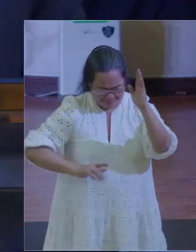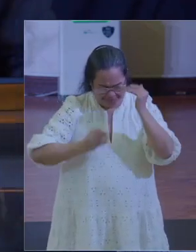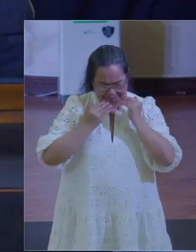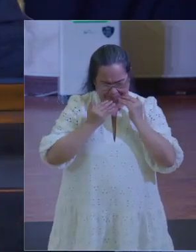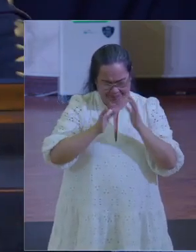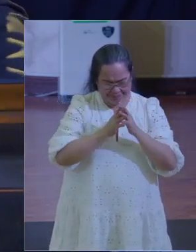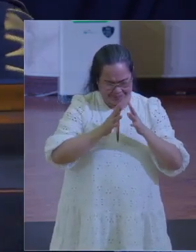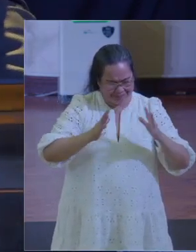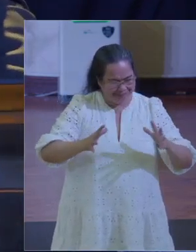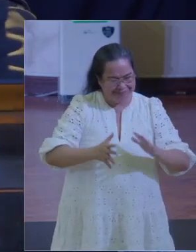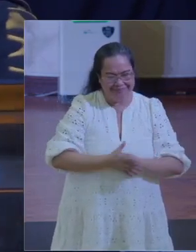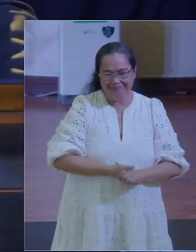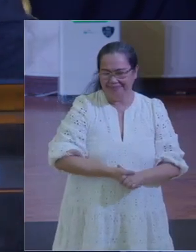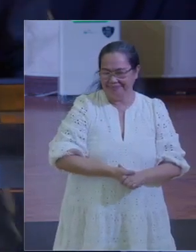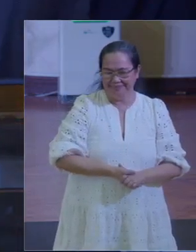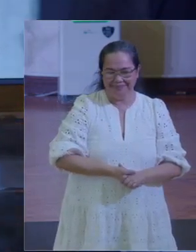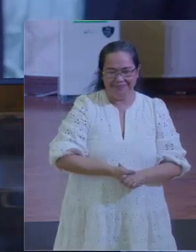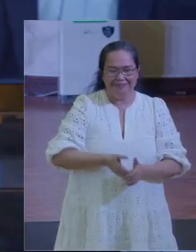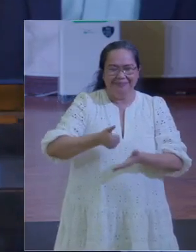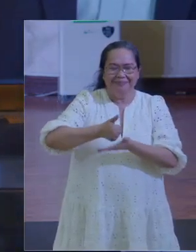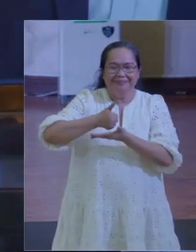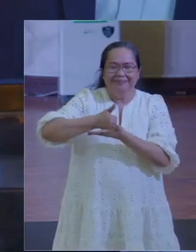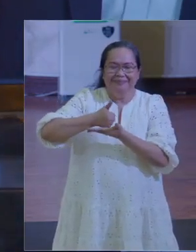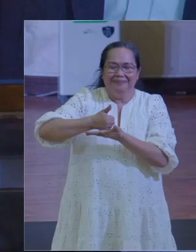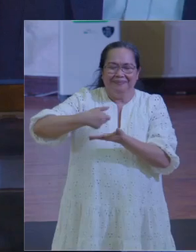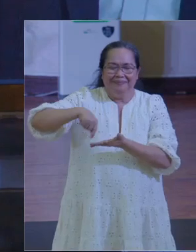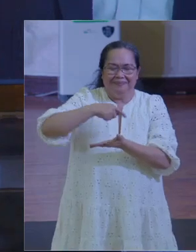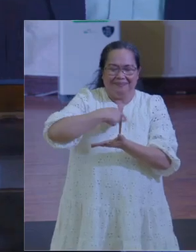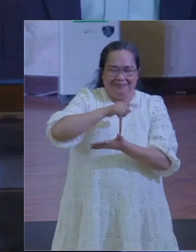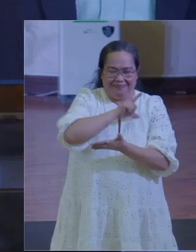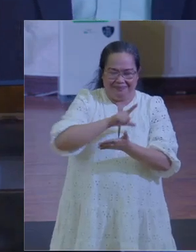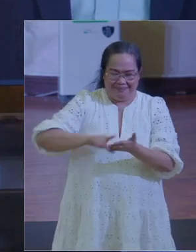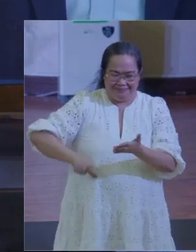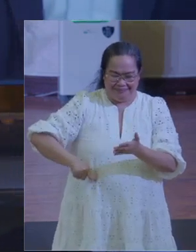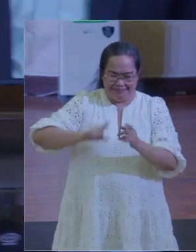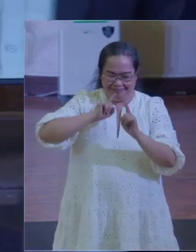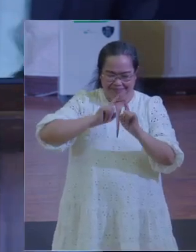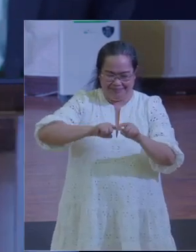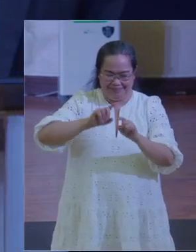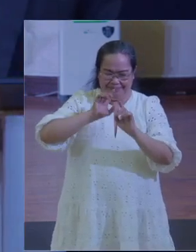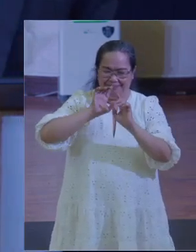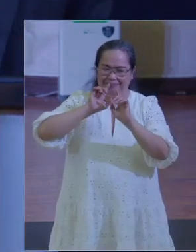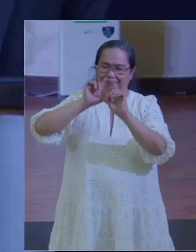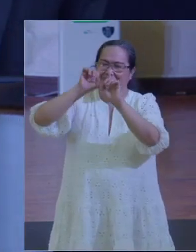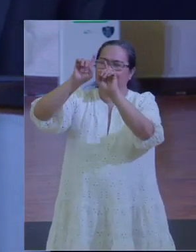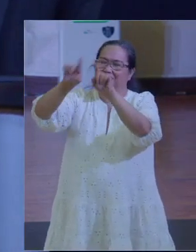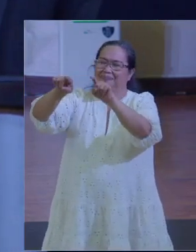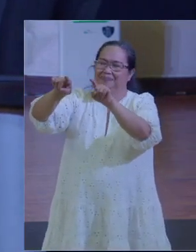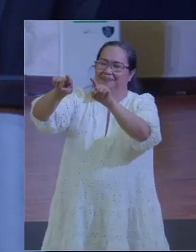po. Tulungan mo po kami, Panginoon, sagutin yung katanungan na ito na